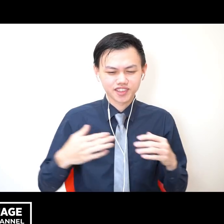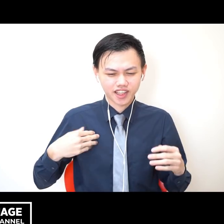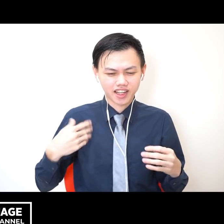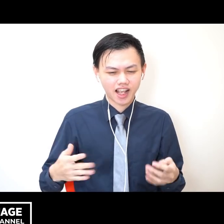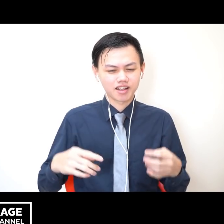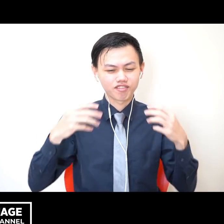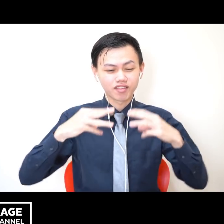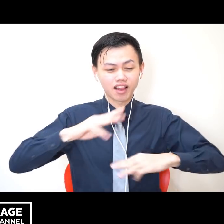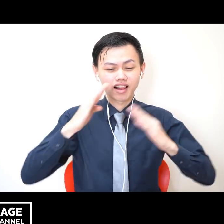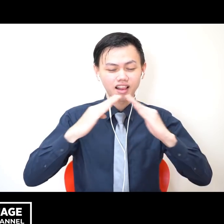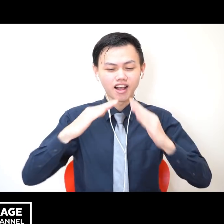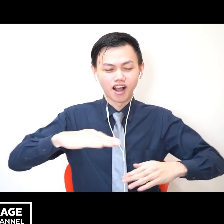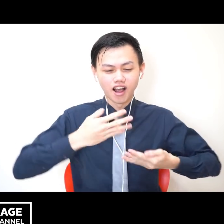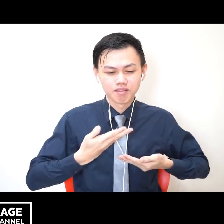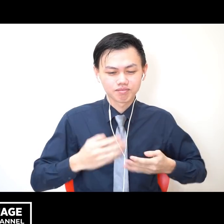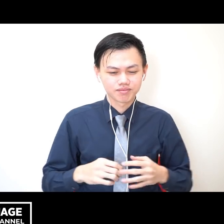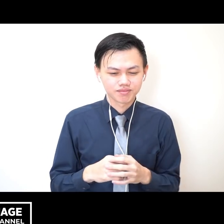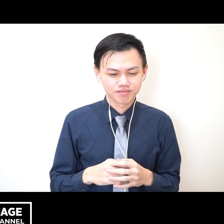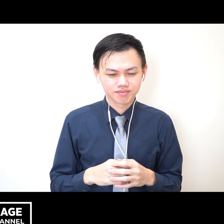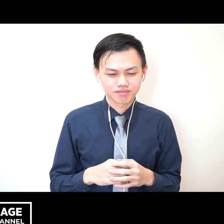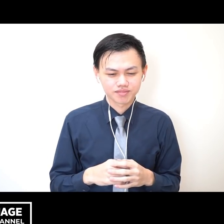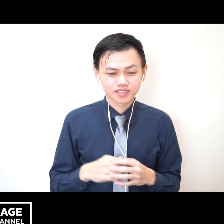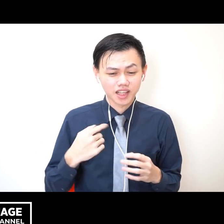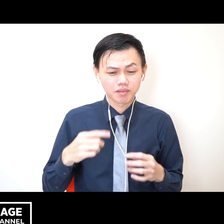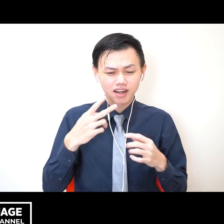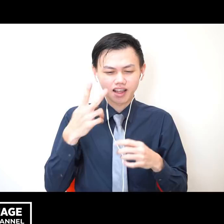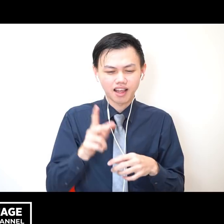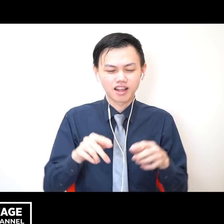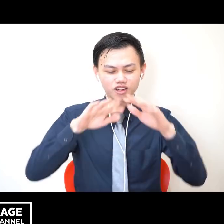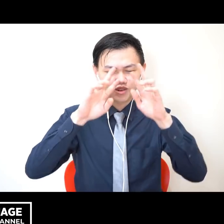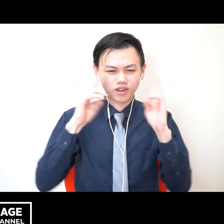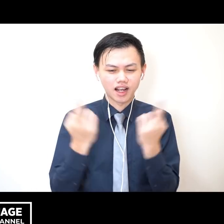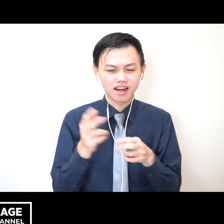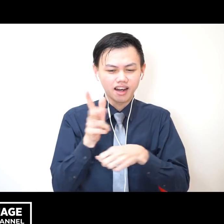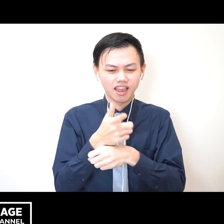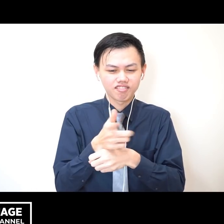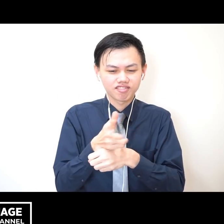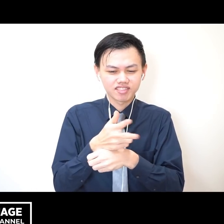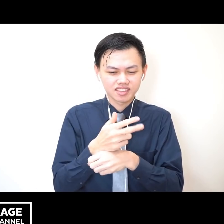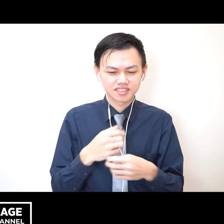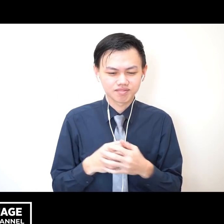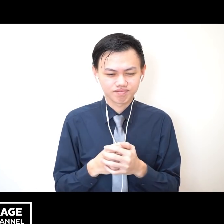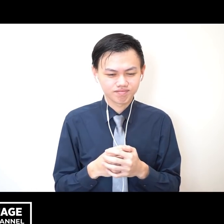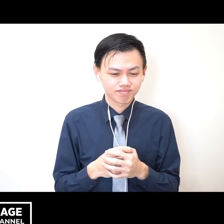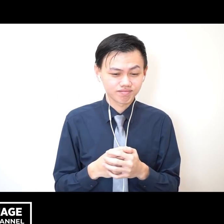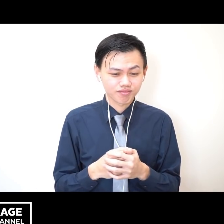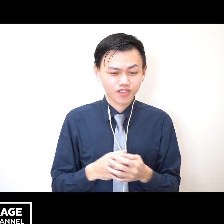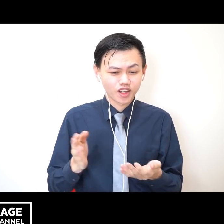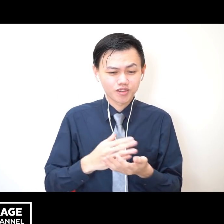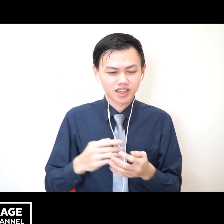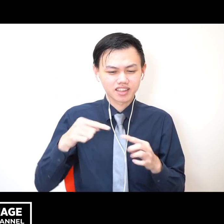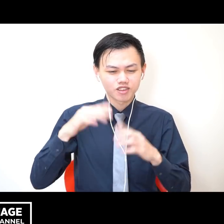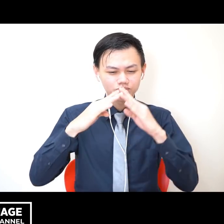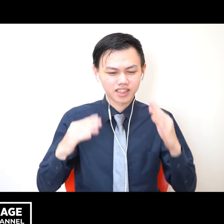house. This is my living room. Saya sedang berkhotbah dari rumah saya sendiri. Now, I really believe, saya